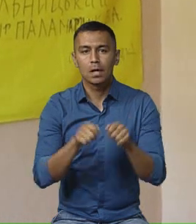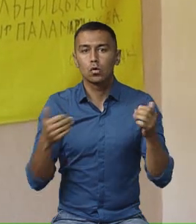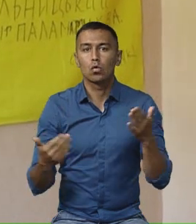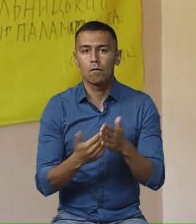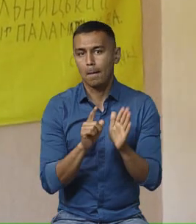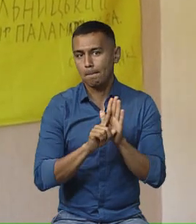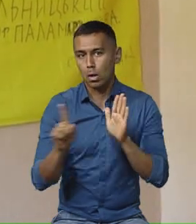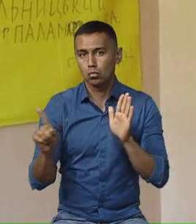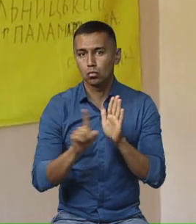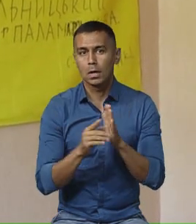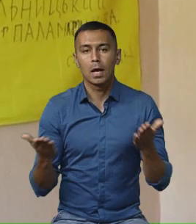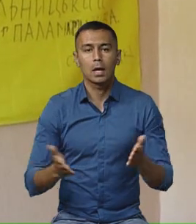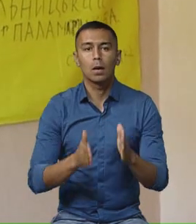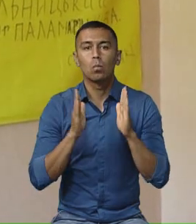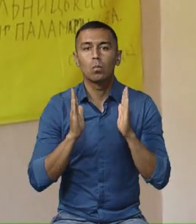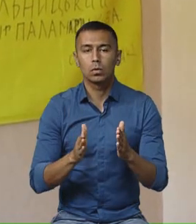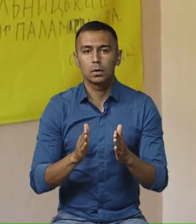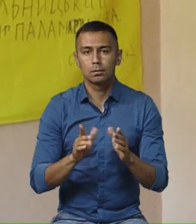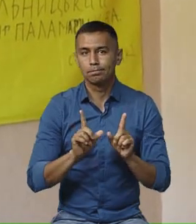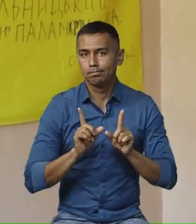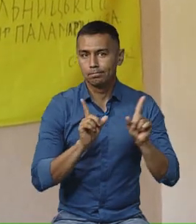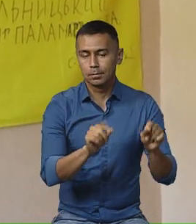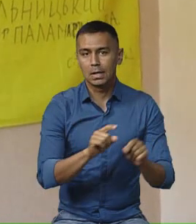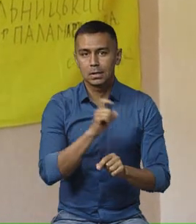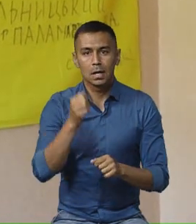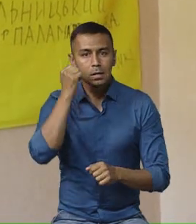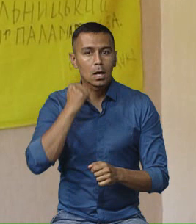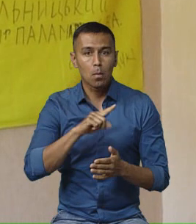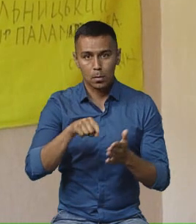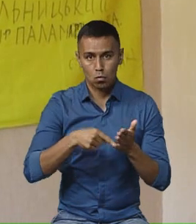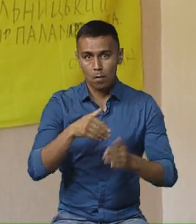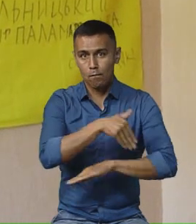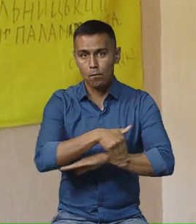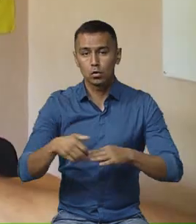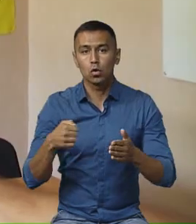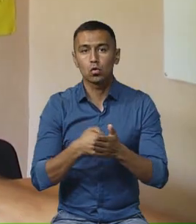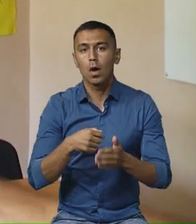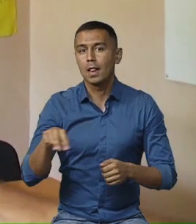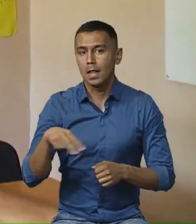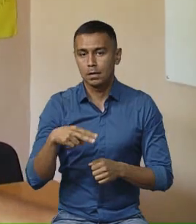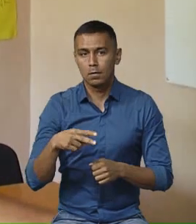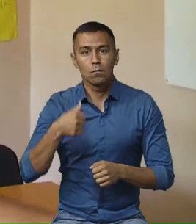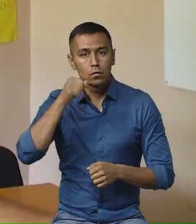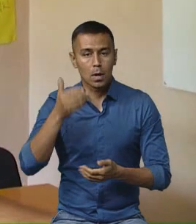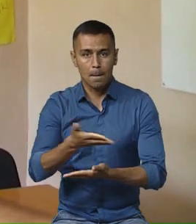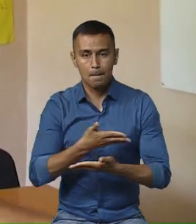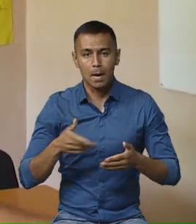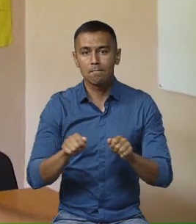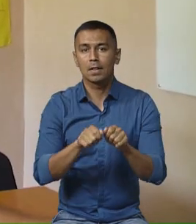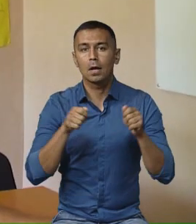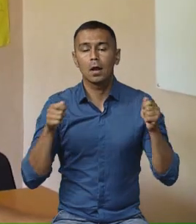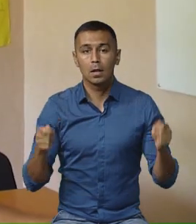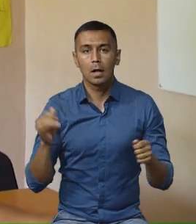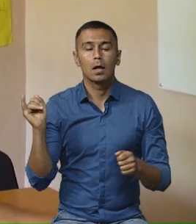маршрут, який буде курсувати зі Староміської до Лезнево. Вчора ми відкрили